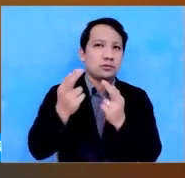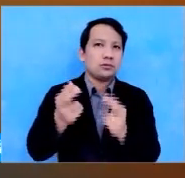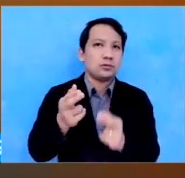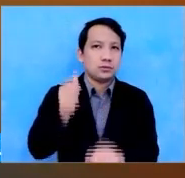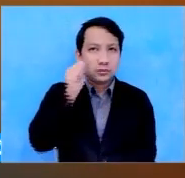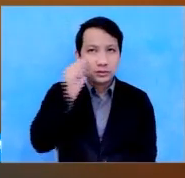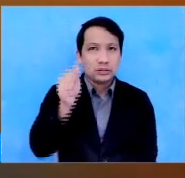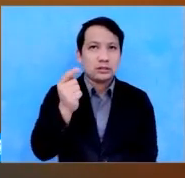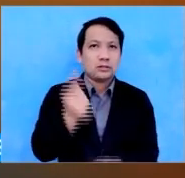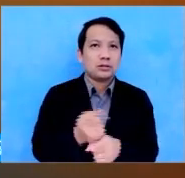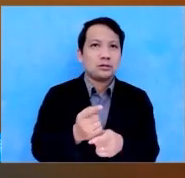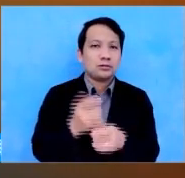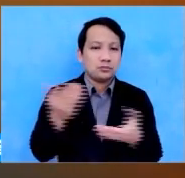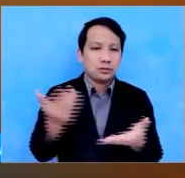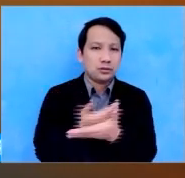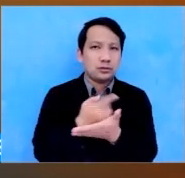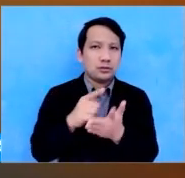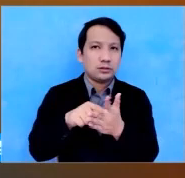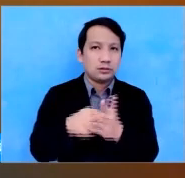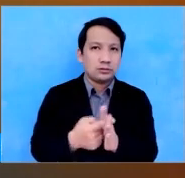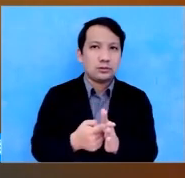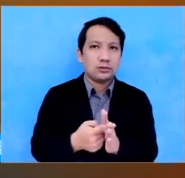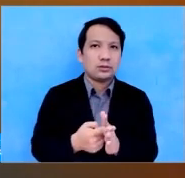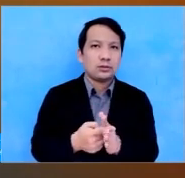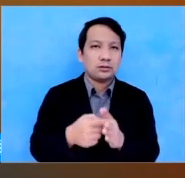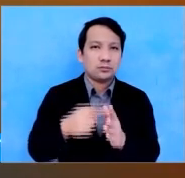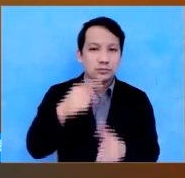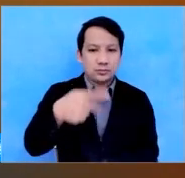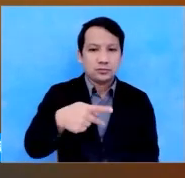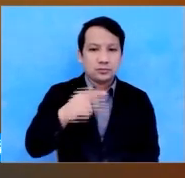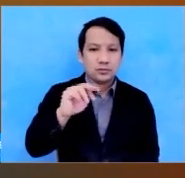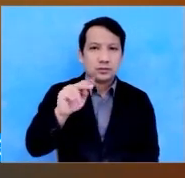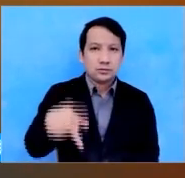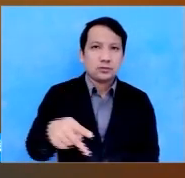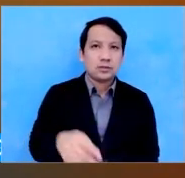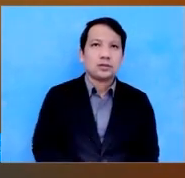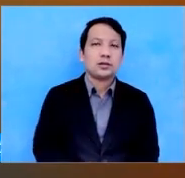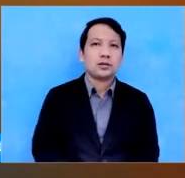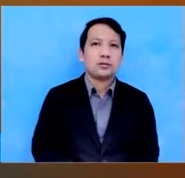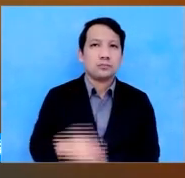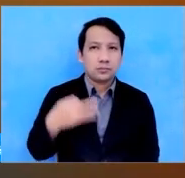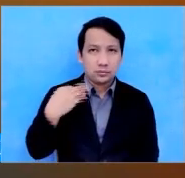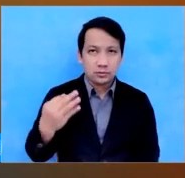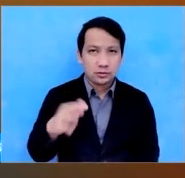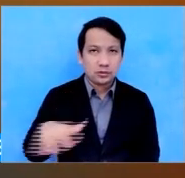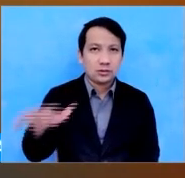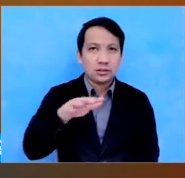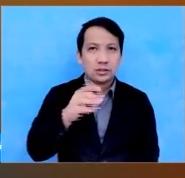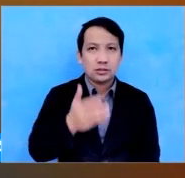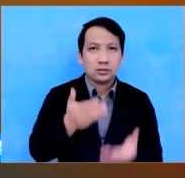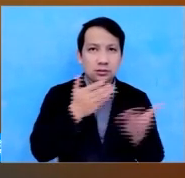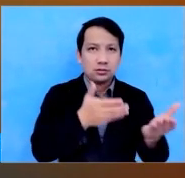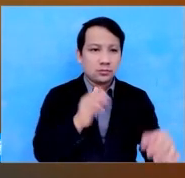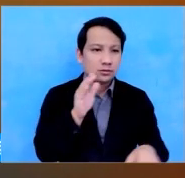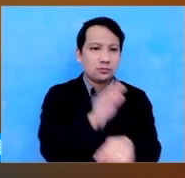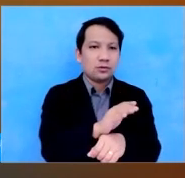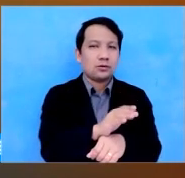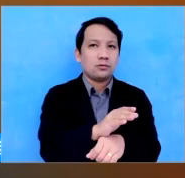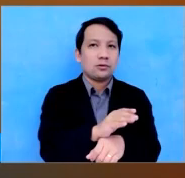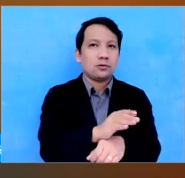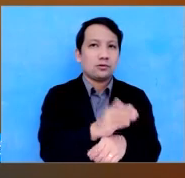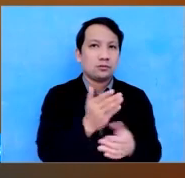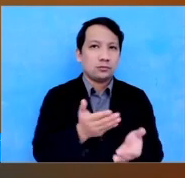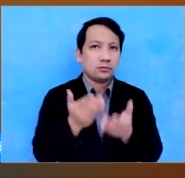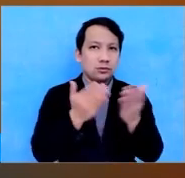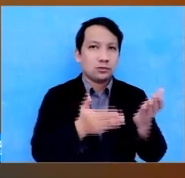Avalos para makapagsimulang muli ang pamunuan ng PNP. Voluntary naman daw kasi ito at hindi sapilitan ang paghahain